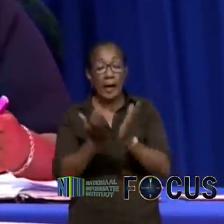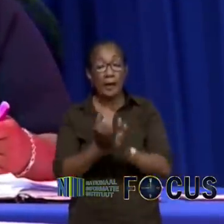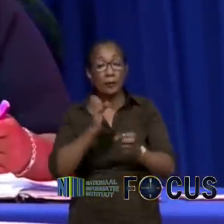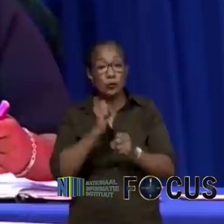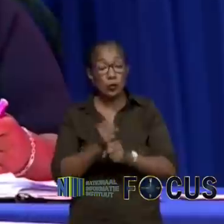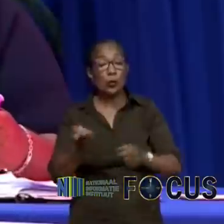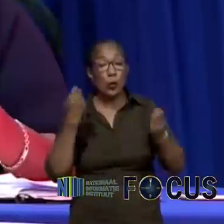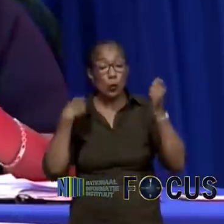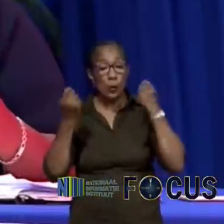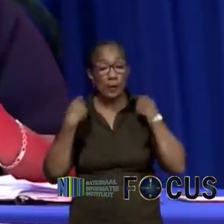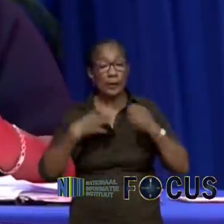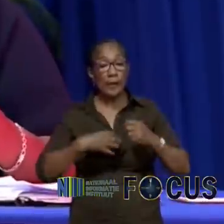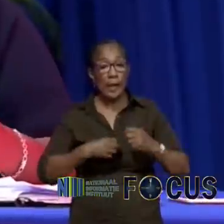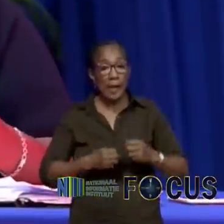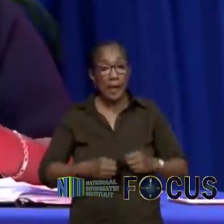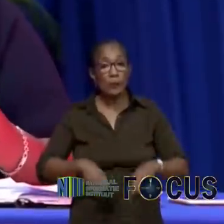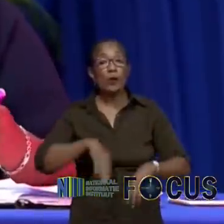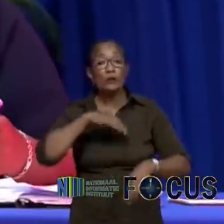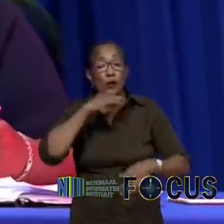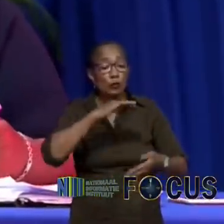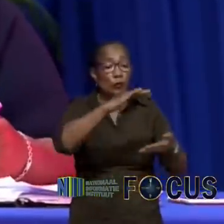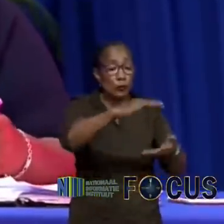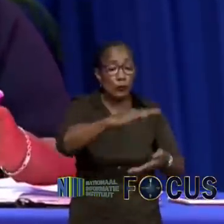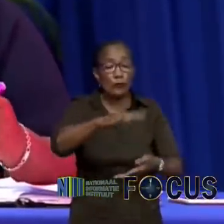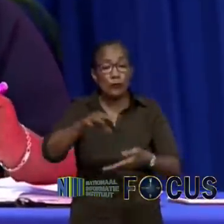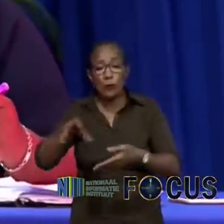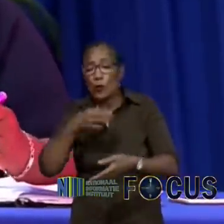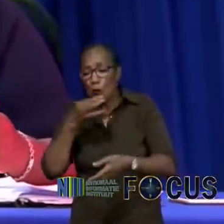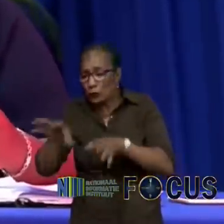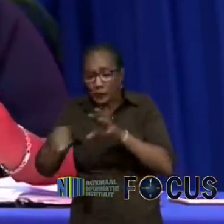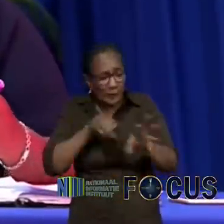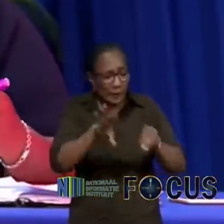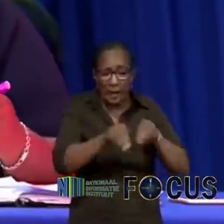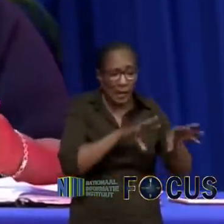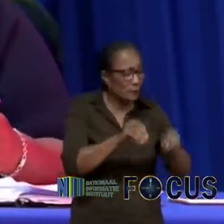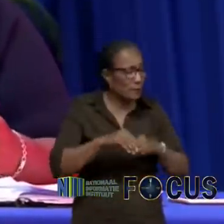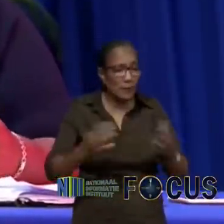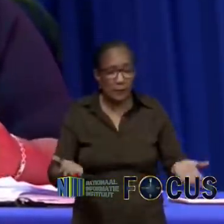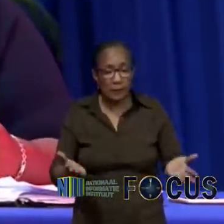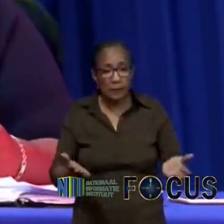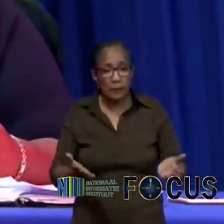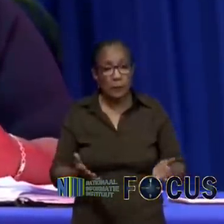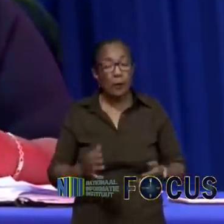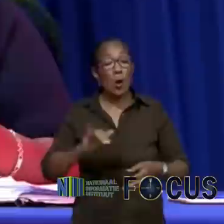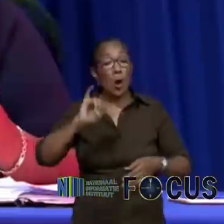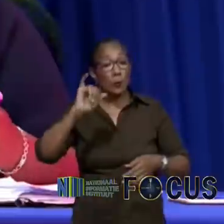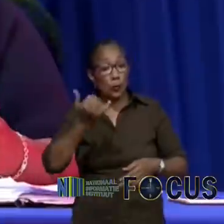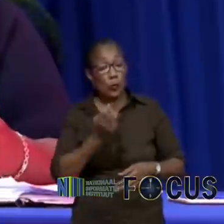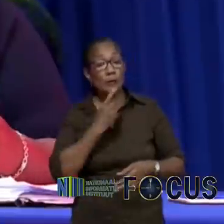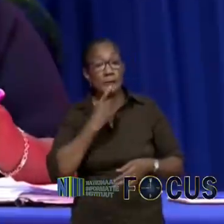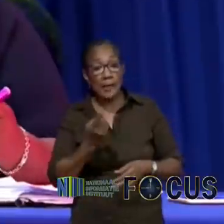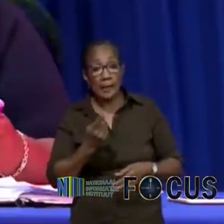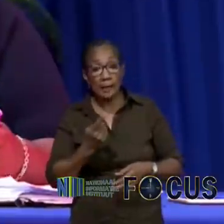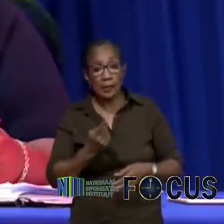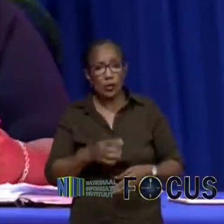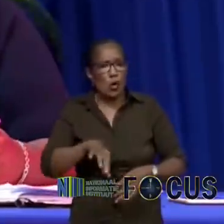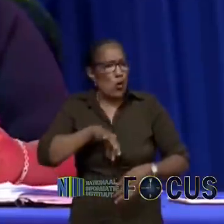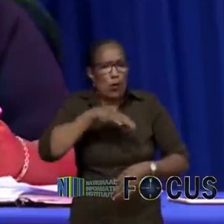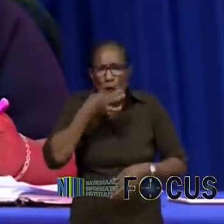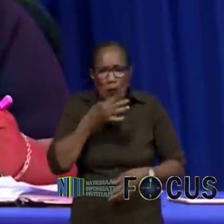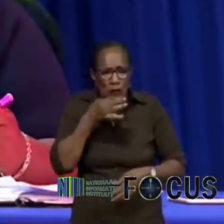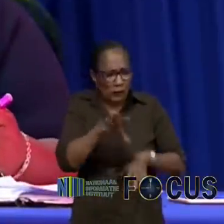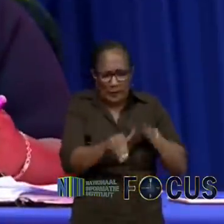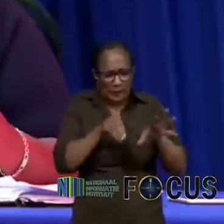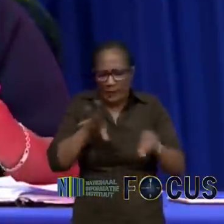voldoende voorraad hebben, zodat men niet gaat hamsteren. Ik wil nogmaals benadrukken dat het geen zin heeft om te